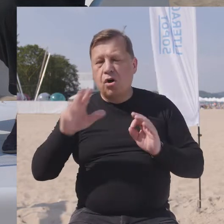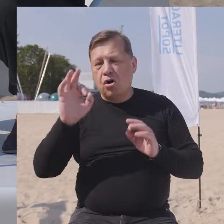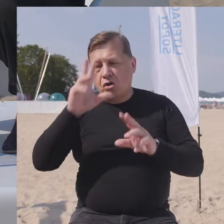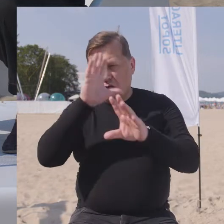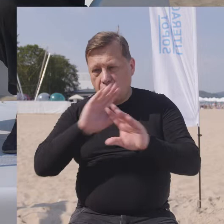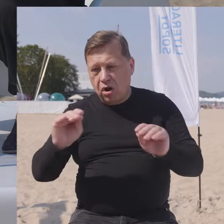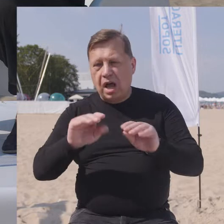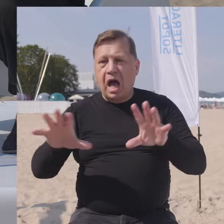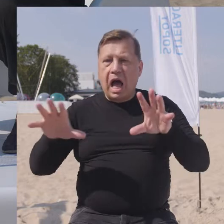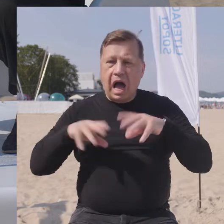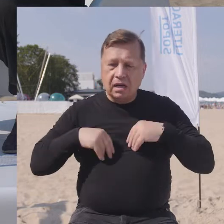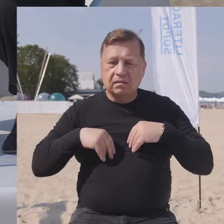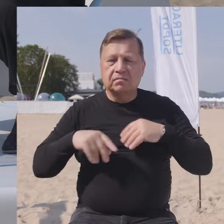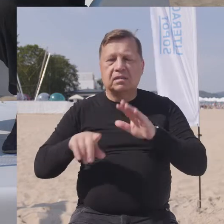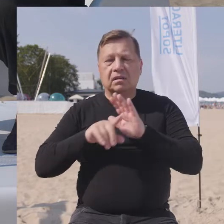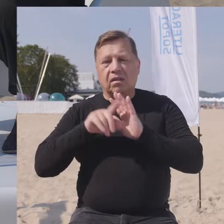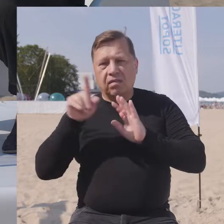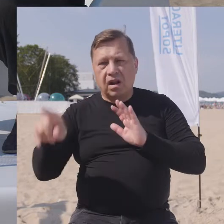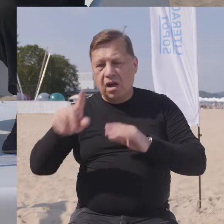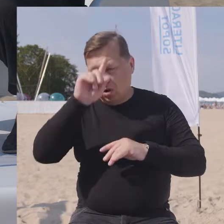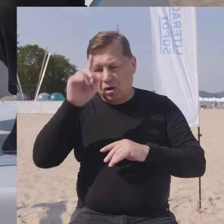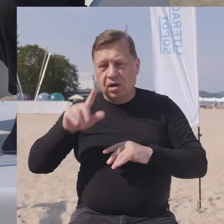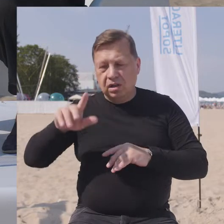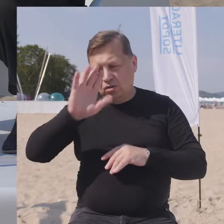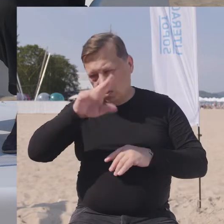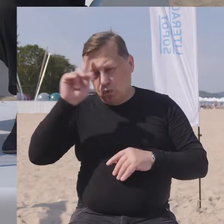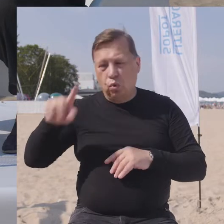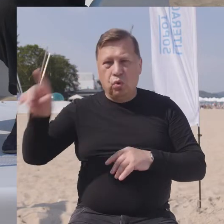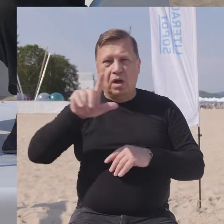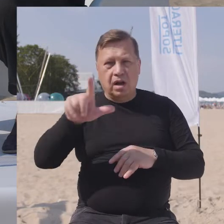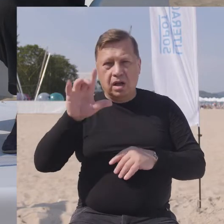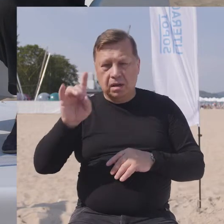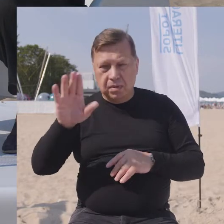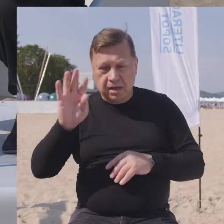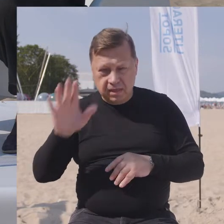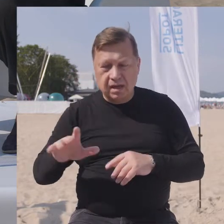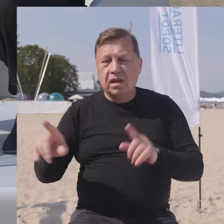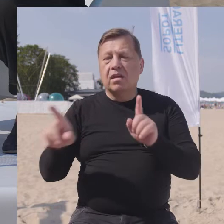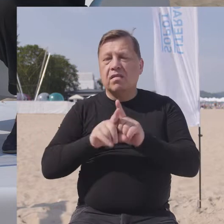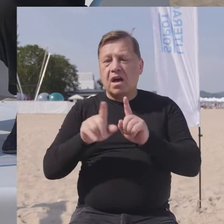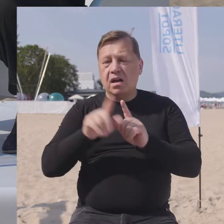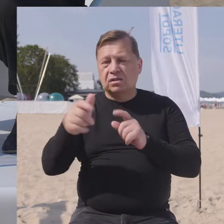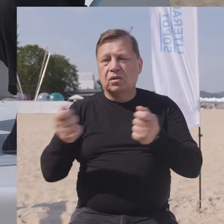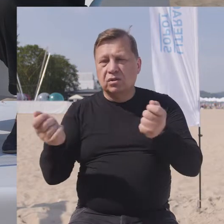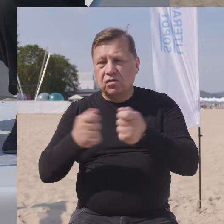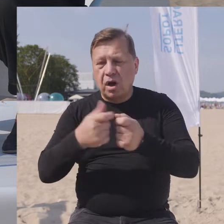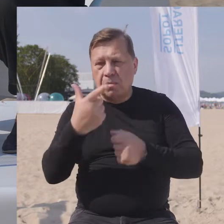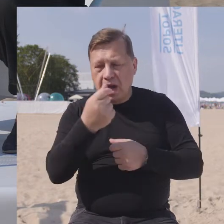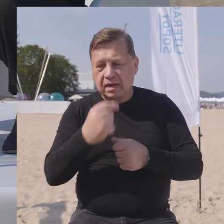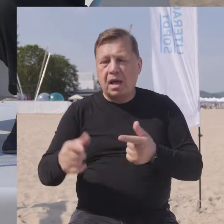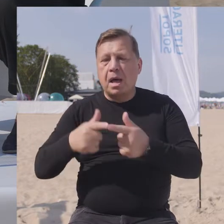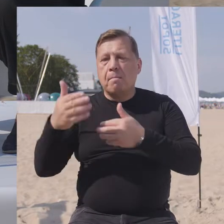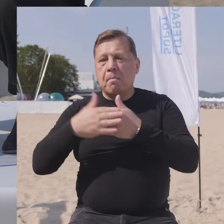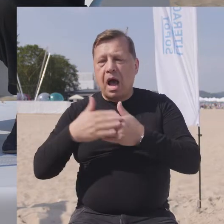tolerancji i akceptacji dla osób nieheteronormatywnych, ale też do kwestii związków partnerskich, małżeństw